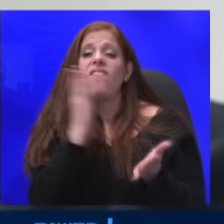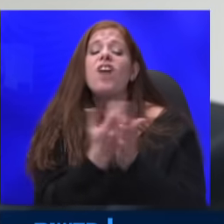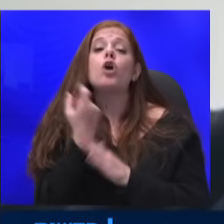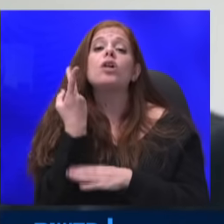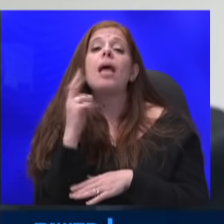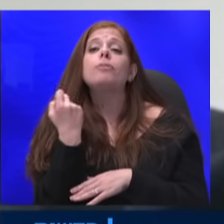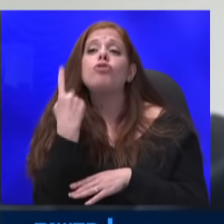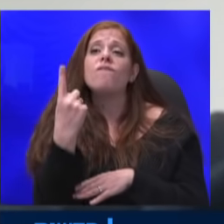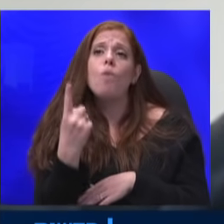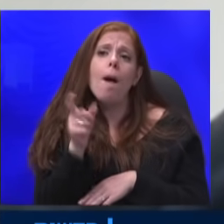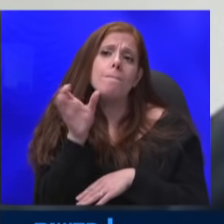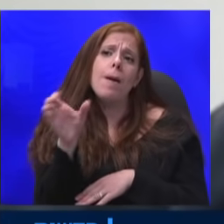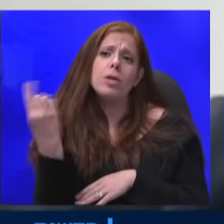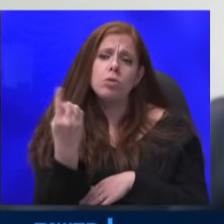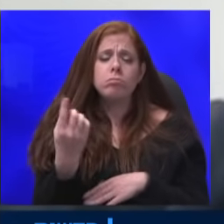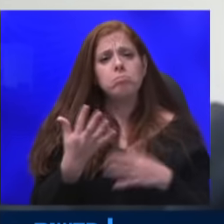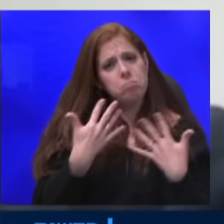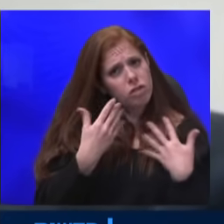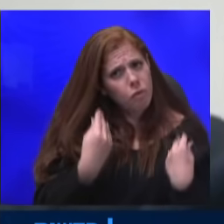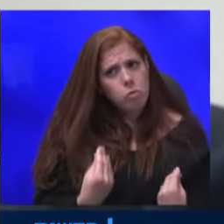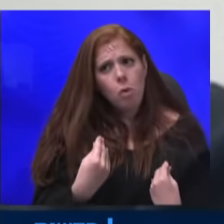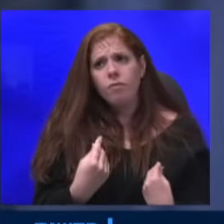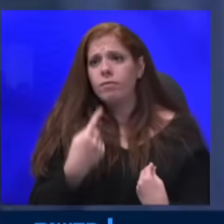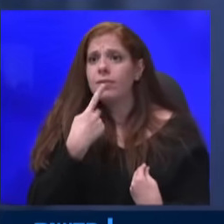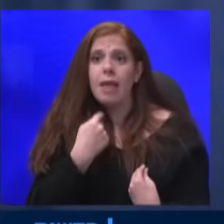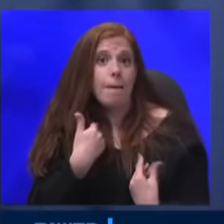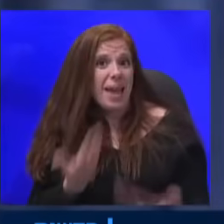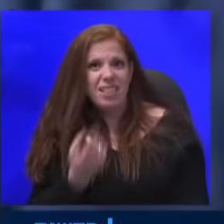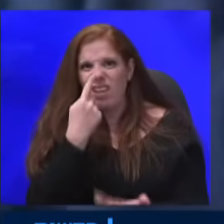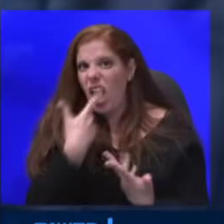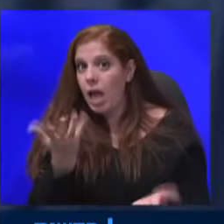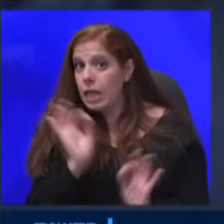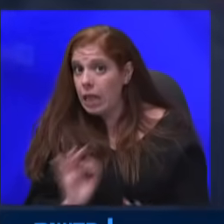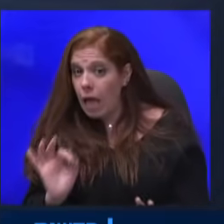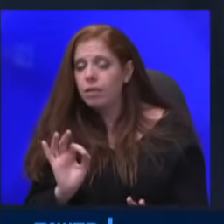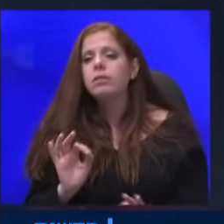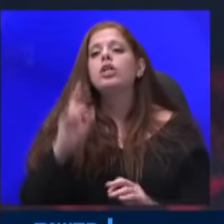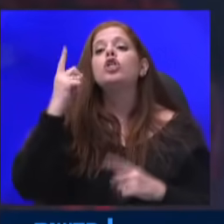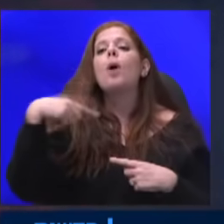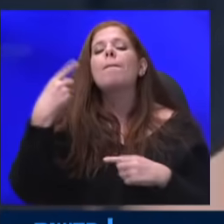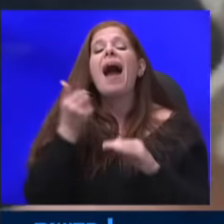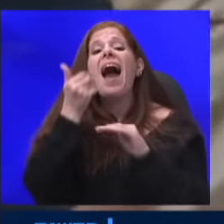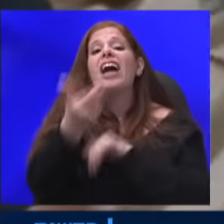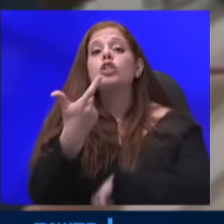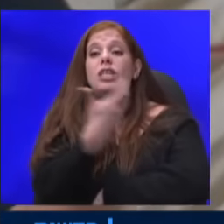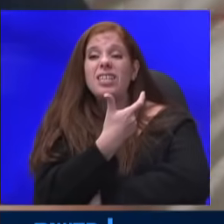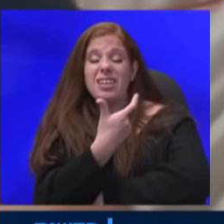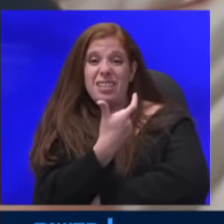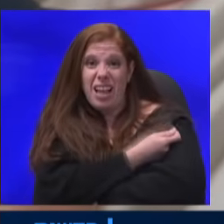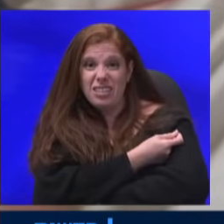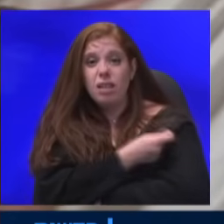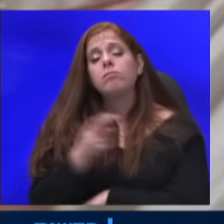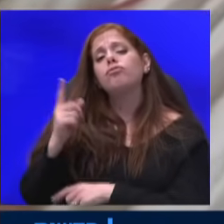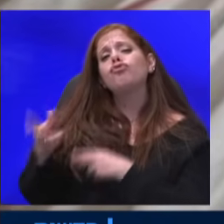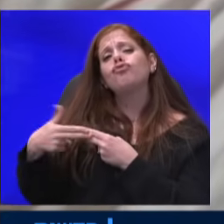בחדר בביתו. זהו, מצב רוח טוב, אין טעם, אין ריח, עדיין. יום אחרי שהתחסן בפעם השנייה, לקח שכן לטרמפ. כמה